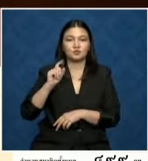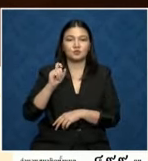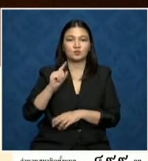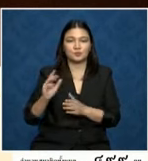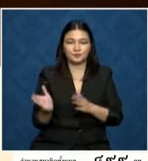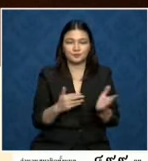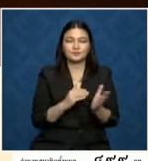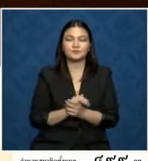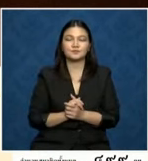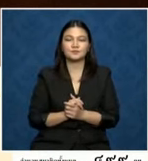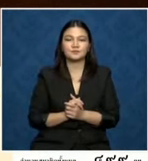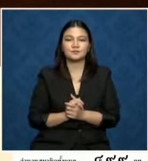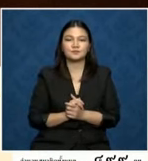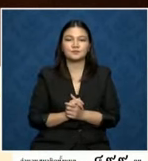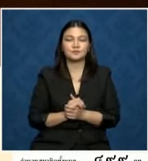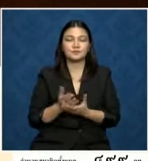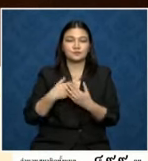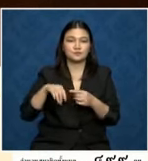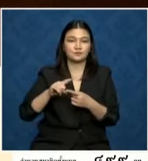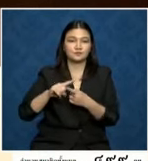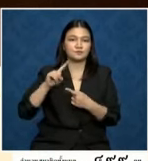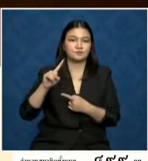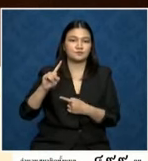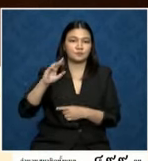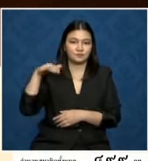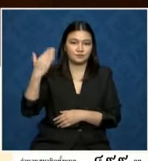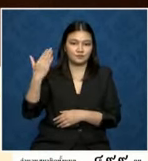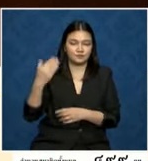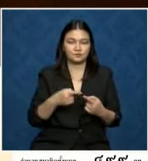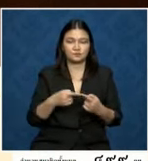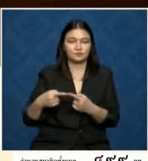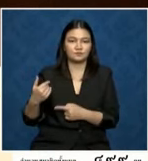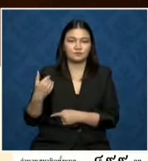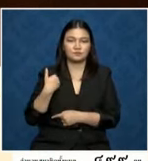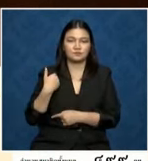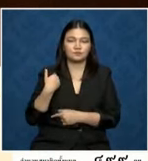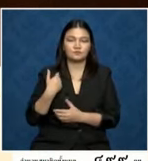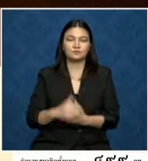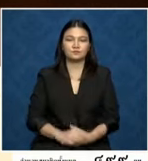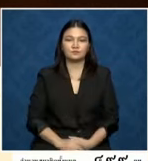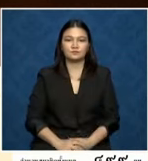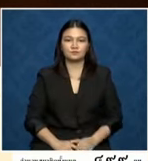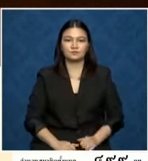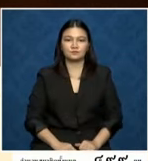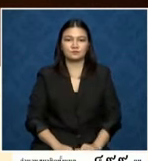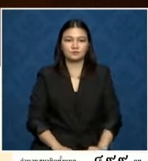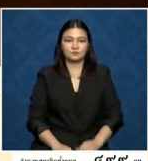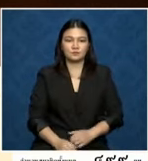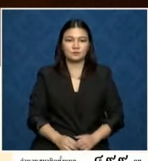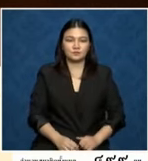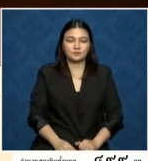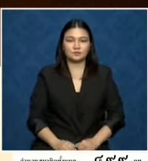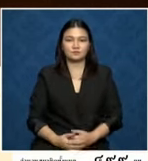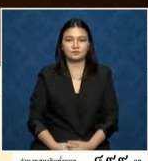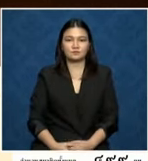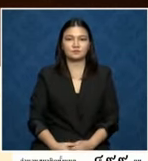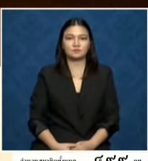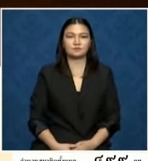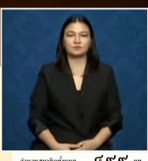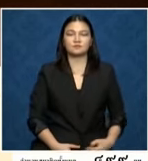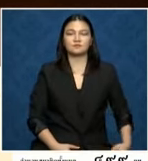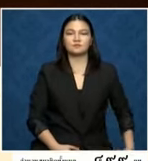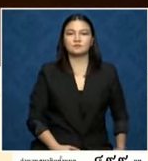ชัยศรีนะครับตามด้วยท่านสุภกรตันติไพบูลย์ธนะนะครับอีก2ท่านสุดท้ายเชิญท่านอนุชาบูรพชัย